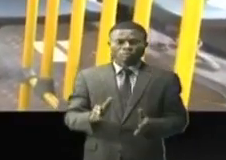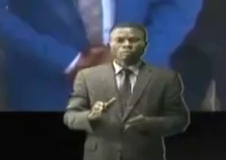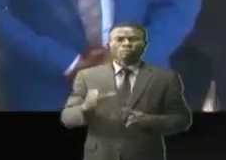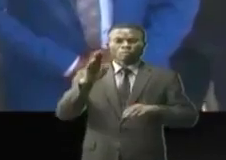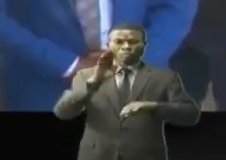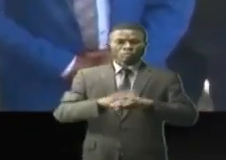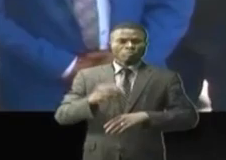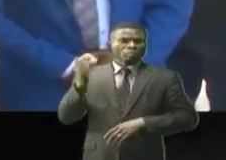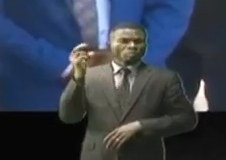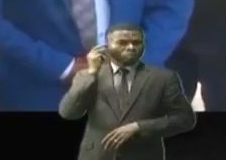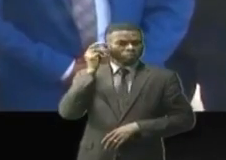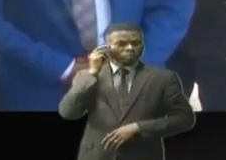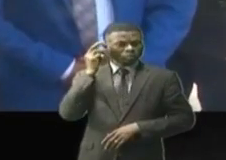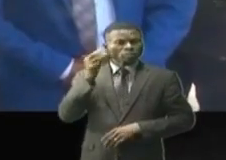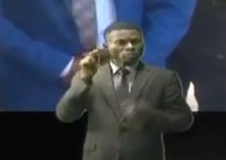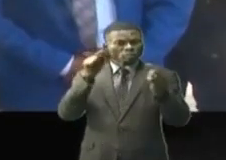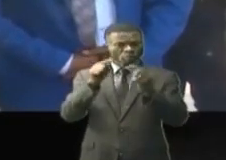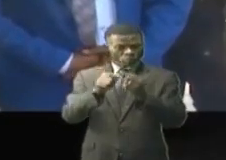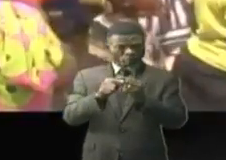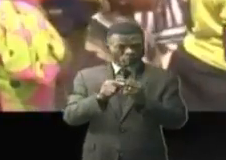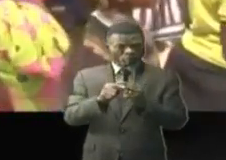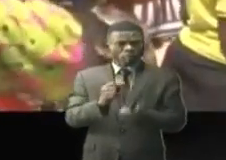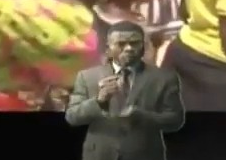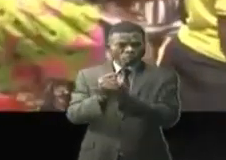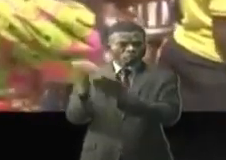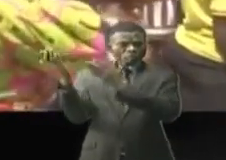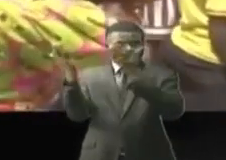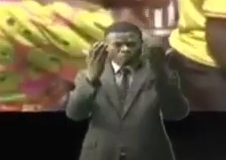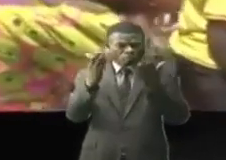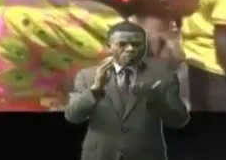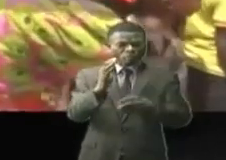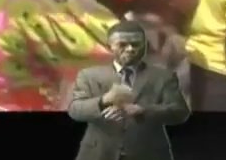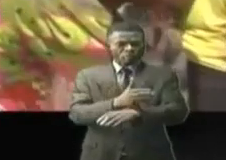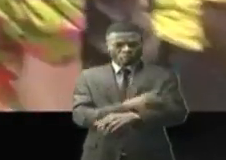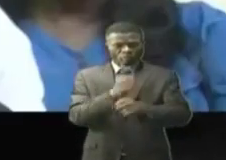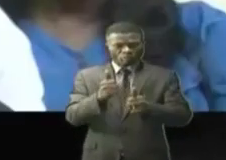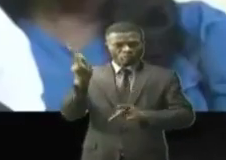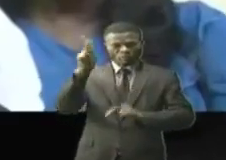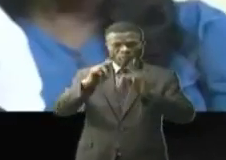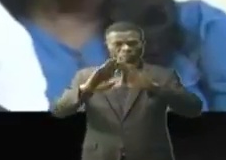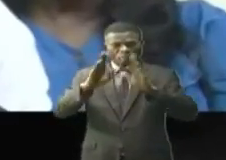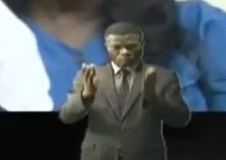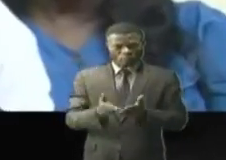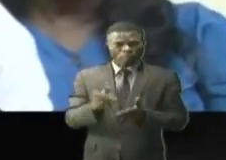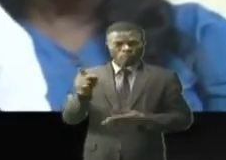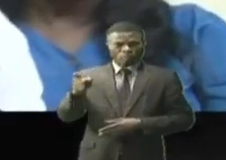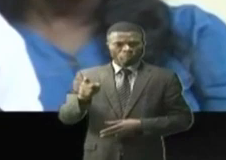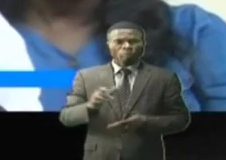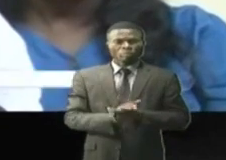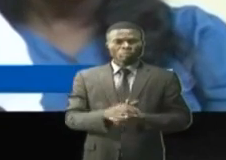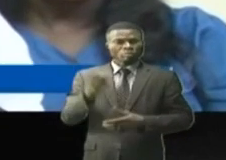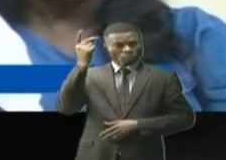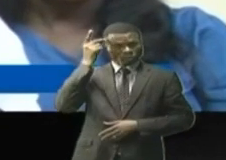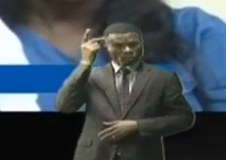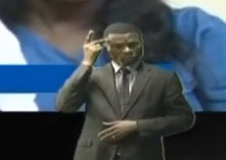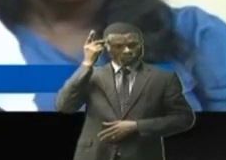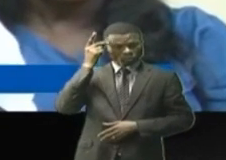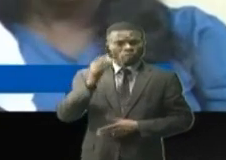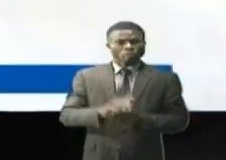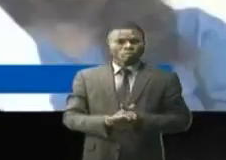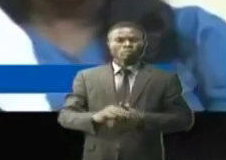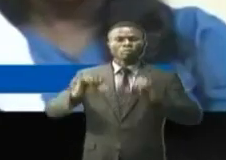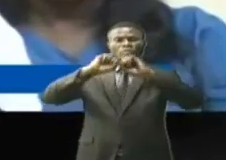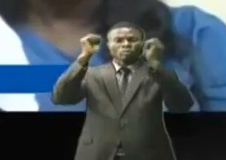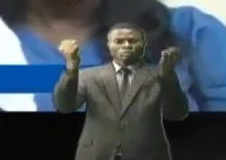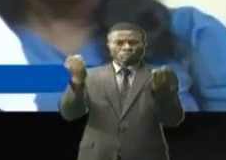avec un objectif précis, fournir le service de transport en commun à la population de Kananga. À Kinshasa, nous avons Transco et également